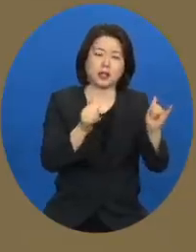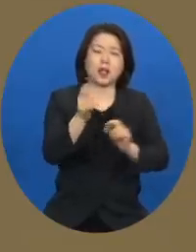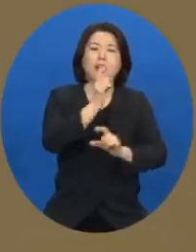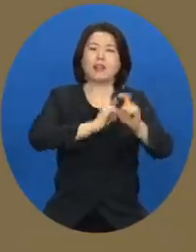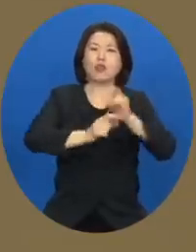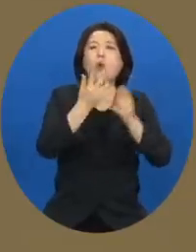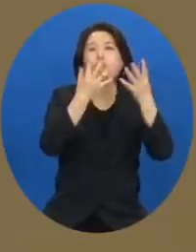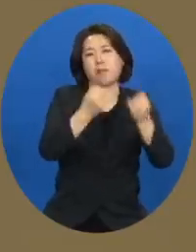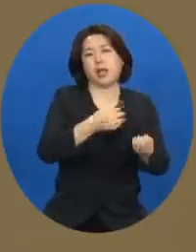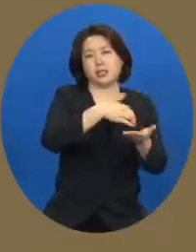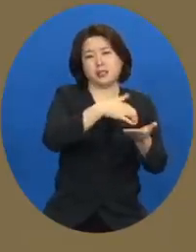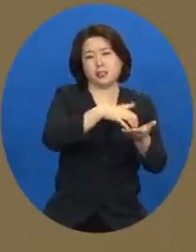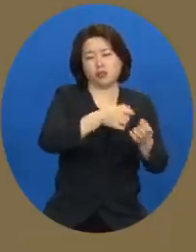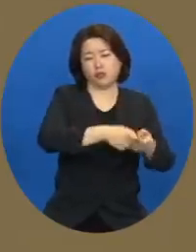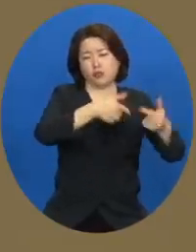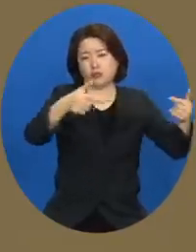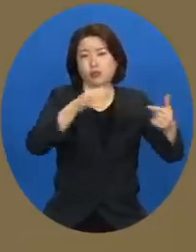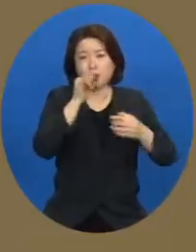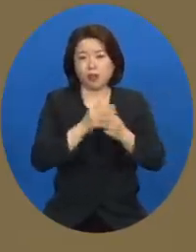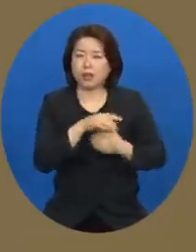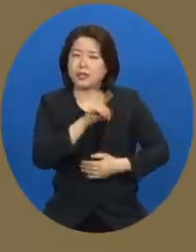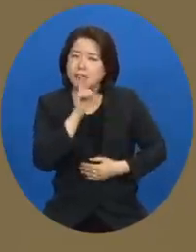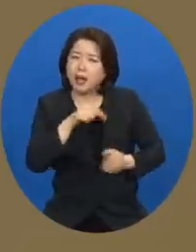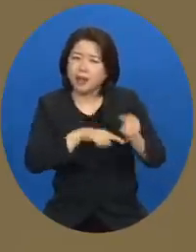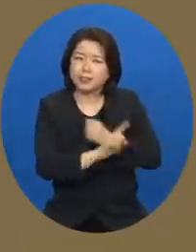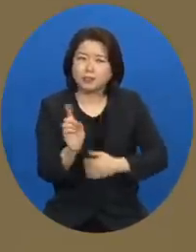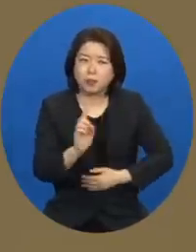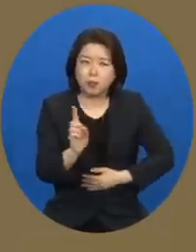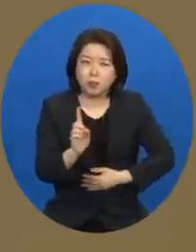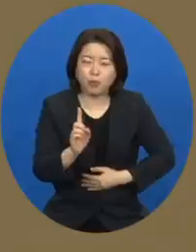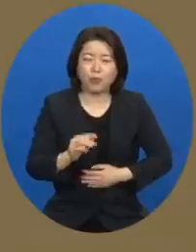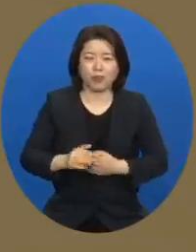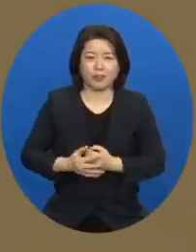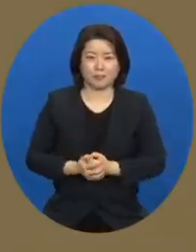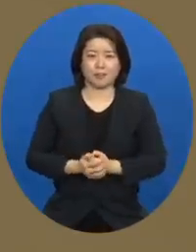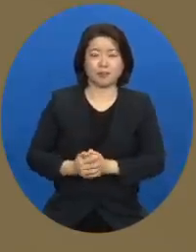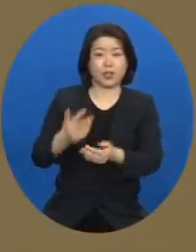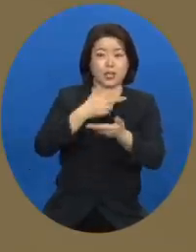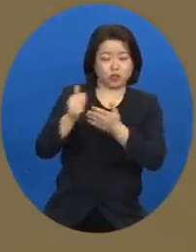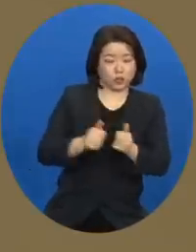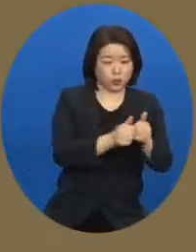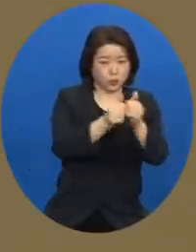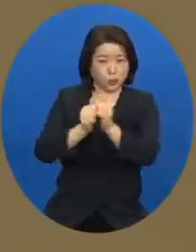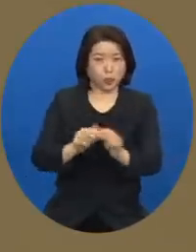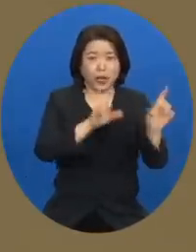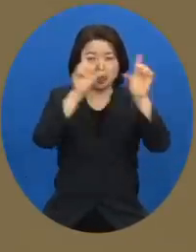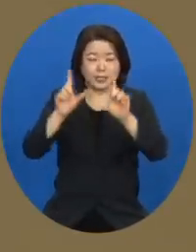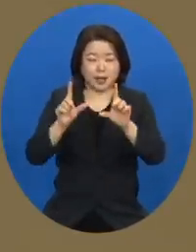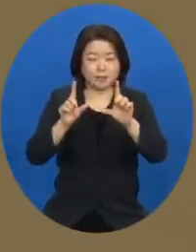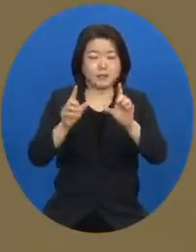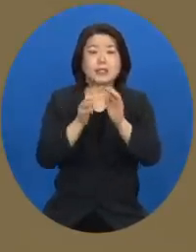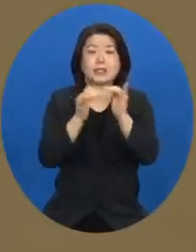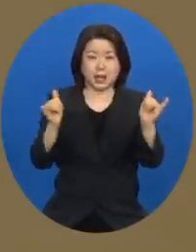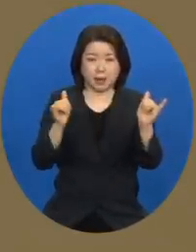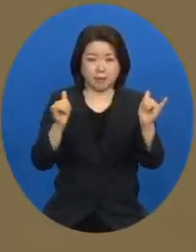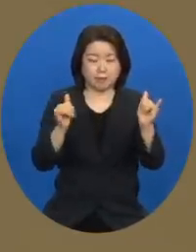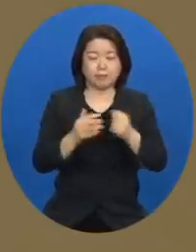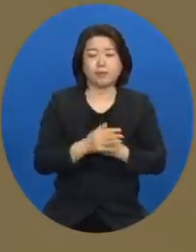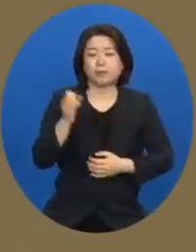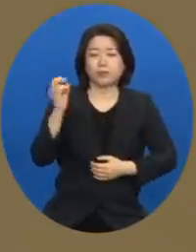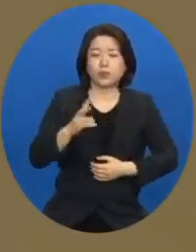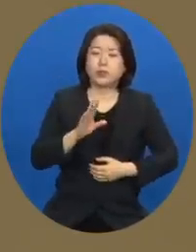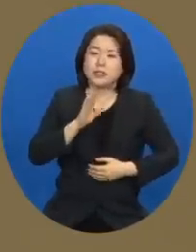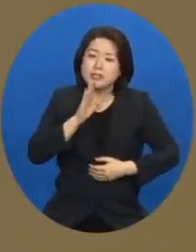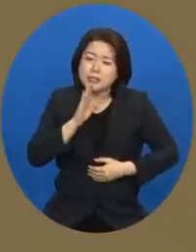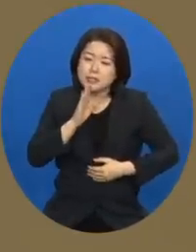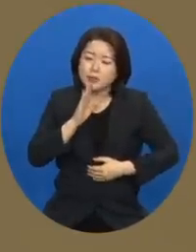쓰시게 된 겁니다. 그 말은 무슨 뜻인가 하면 주님과 동행하는 삶을 사는 분들과 실제로